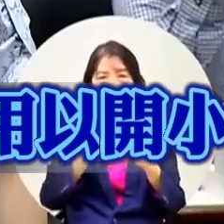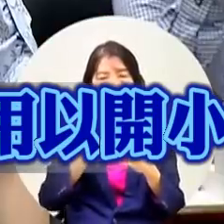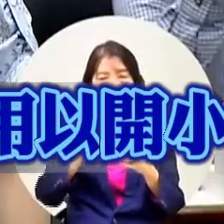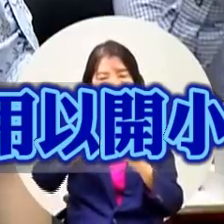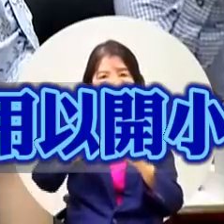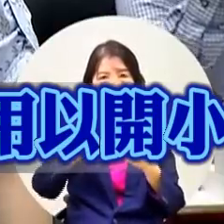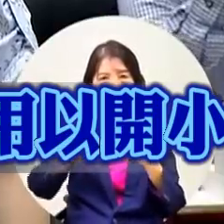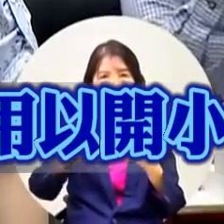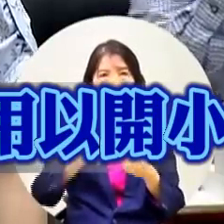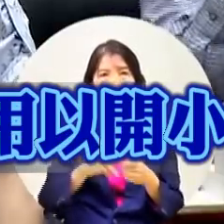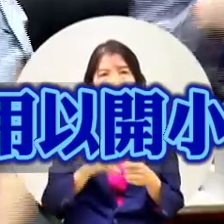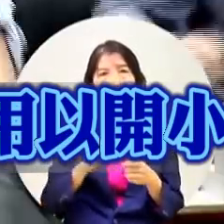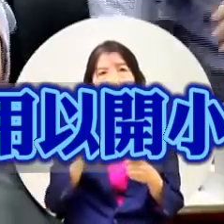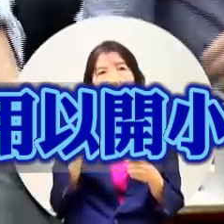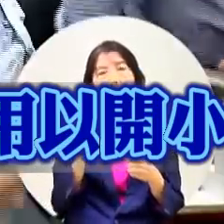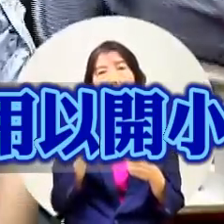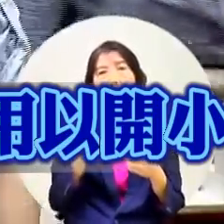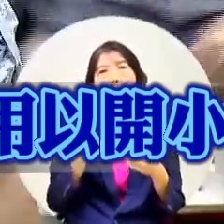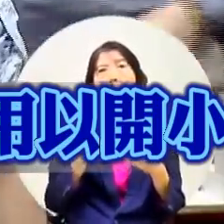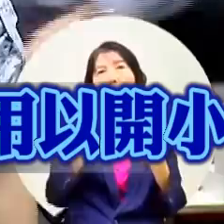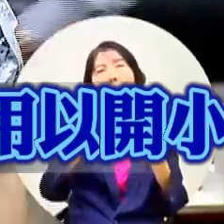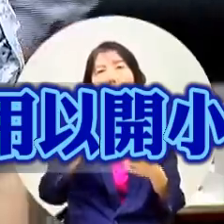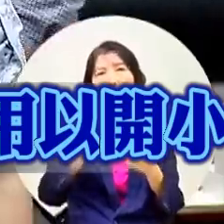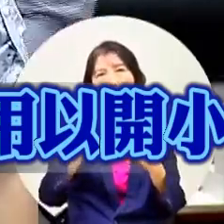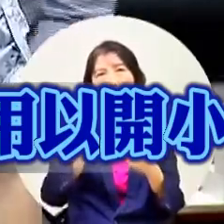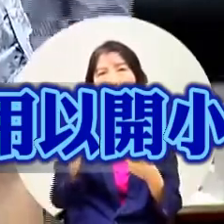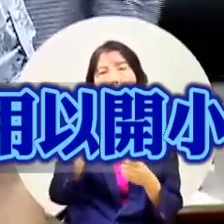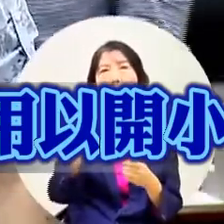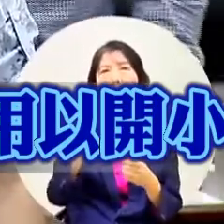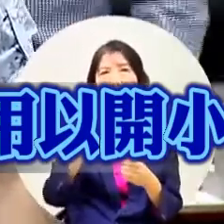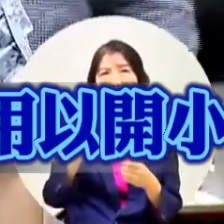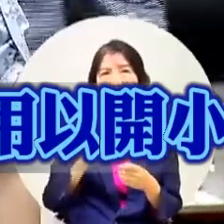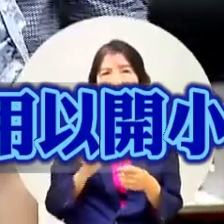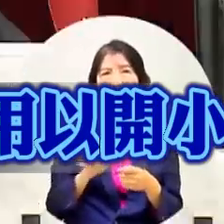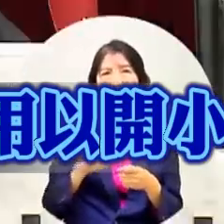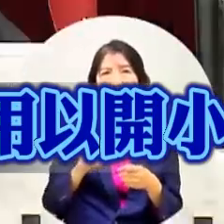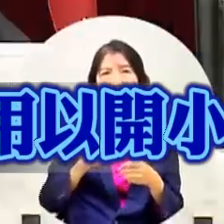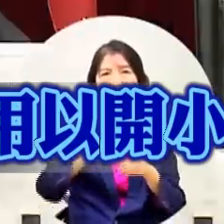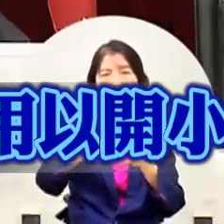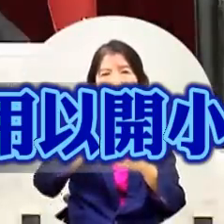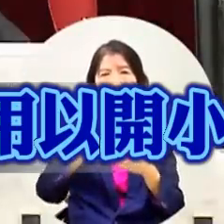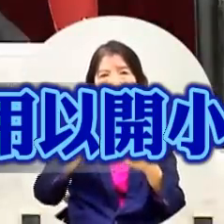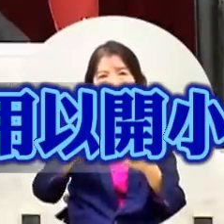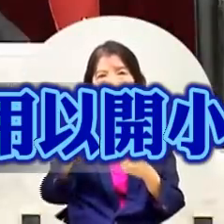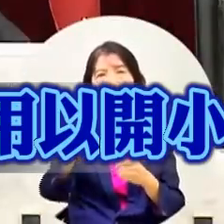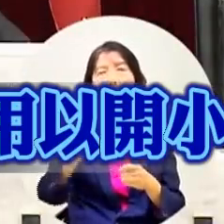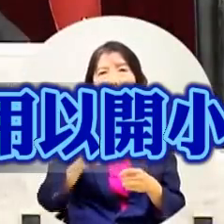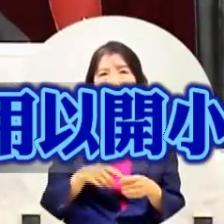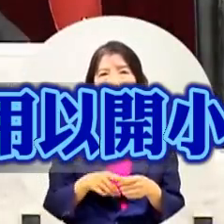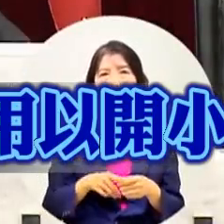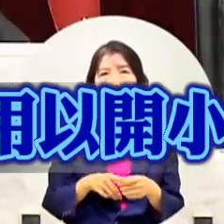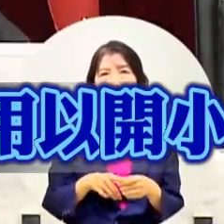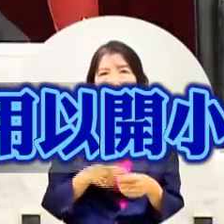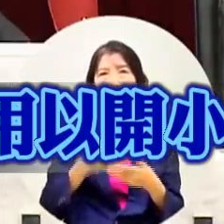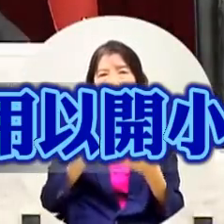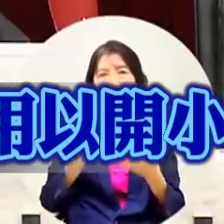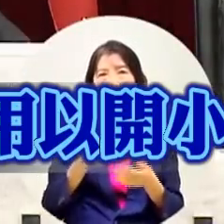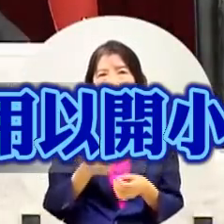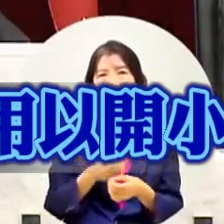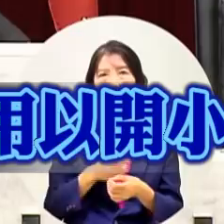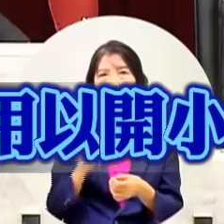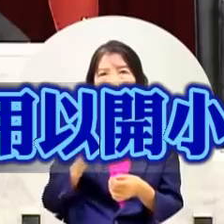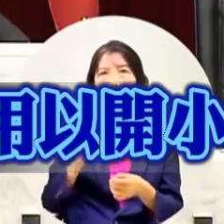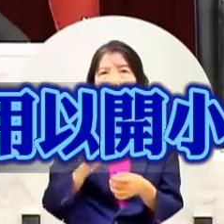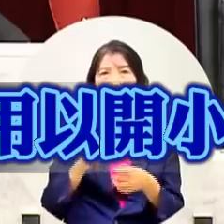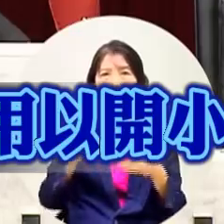钟。 我其他还会增加两分钟。 议长，我需要增加两分钟，这是我咨询时间。现在是刚刚咨询时间。 增加两分钟。 议长。 你